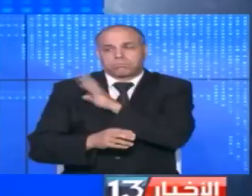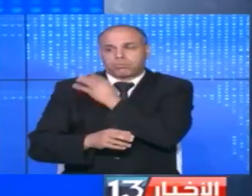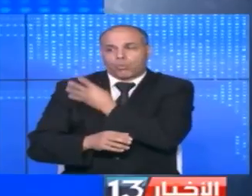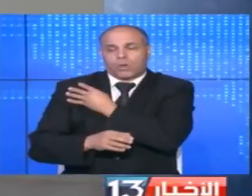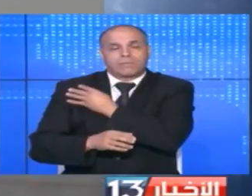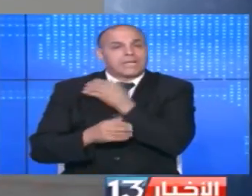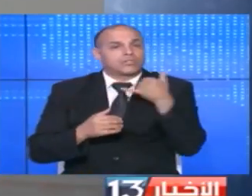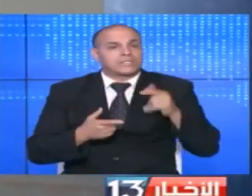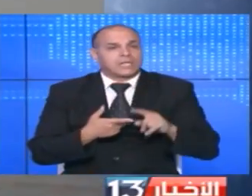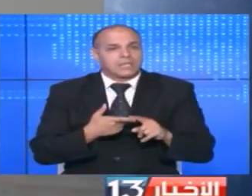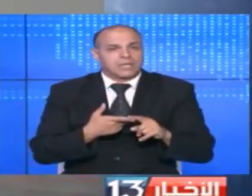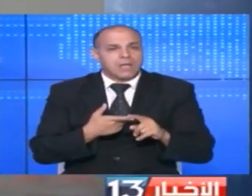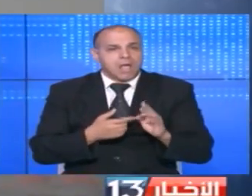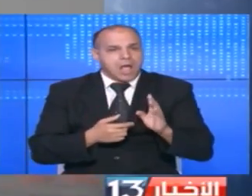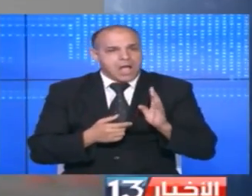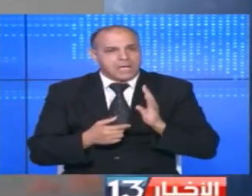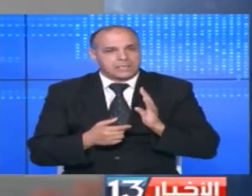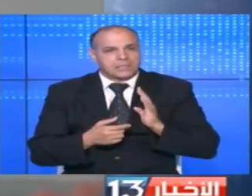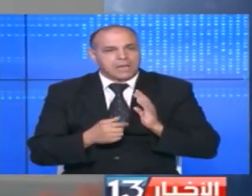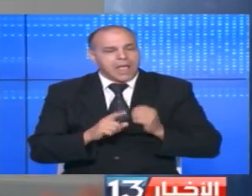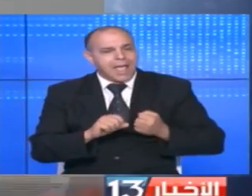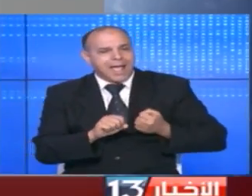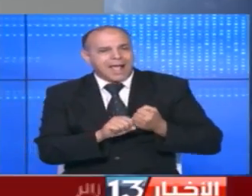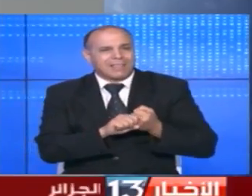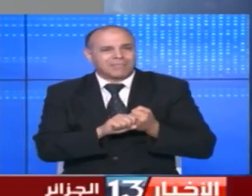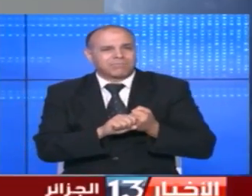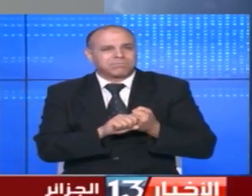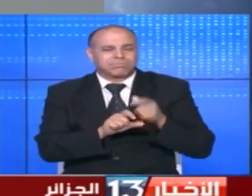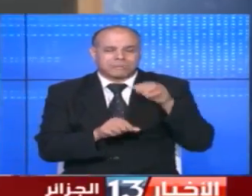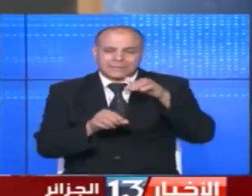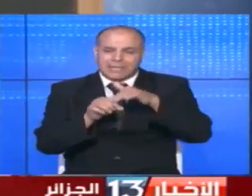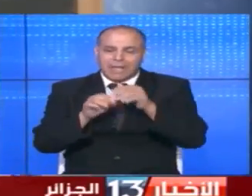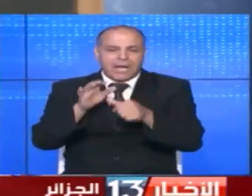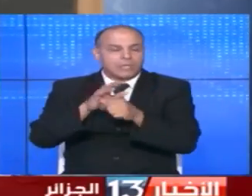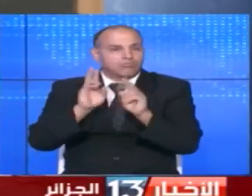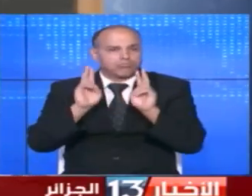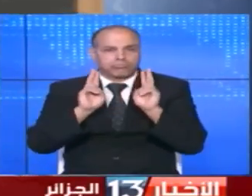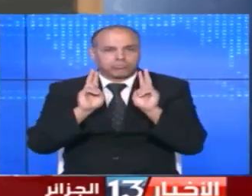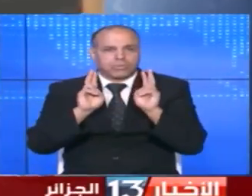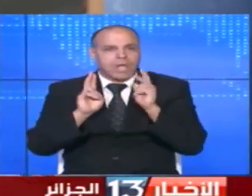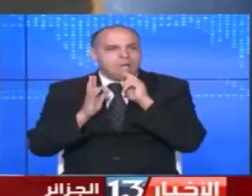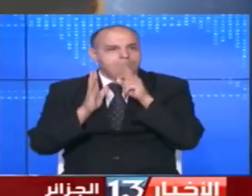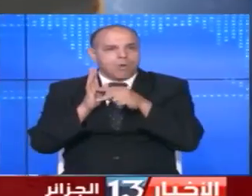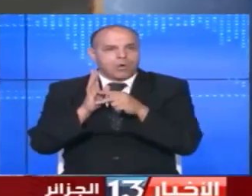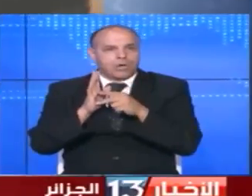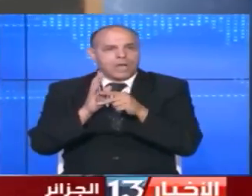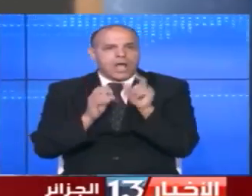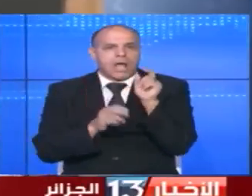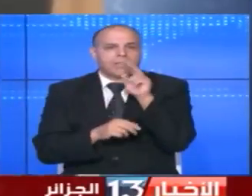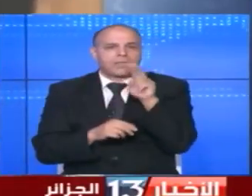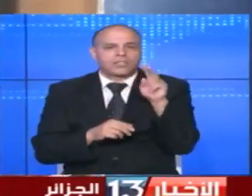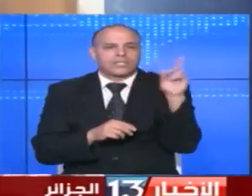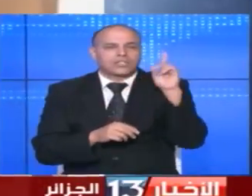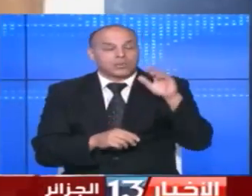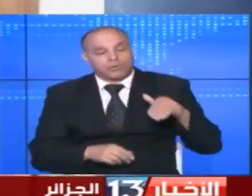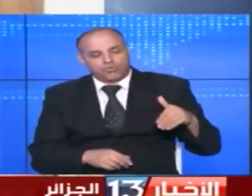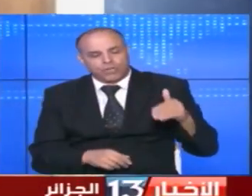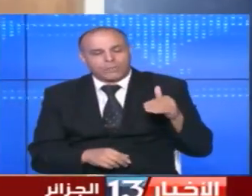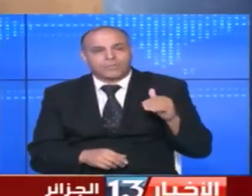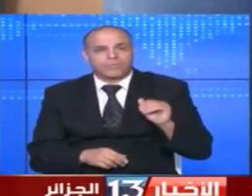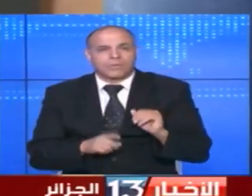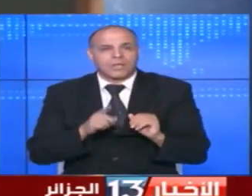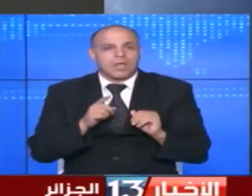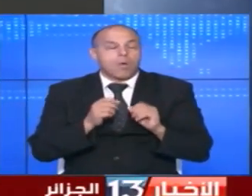صالح ان الجيش لا يدعم اي م ترشحه للانتخابات الرئاسيه المقرره في الثاني عشر من ديسمبر القادم